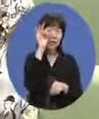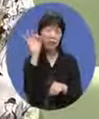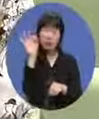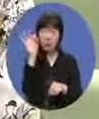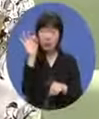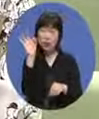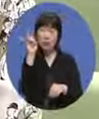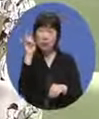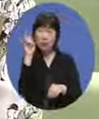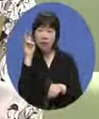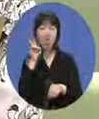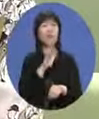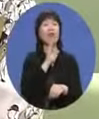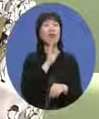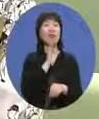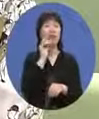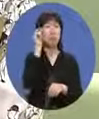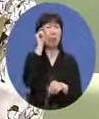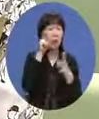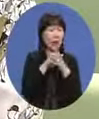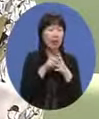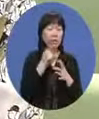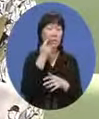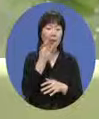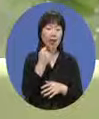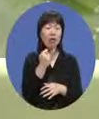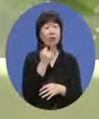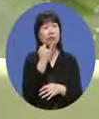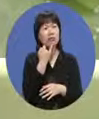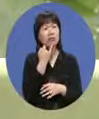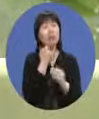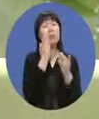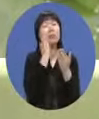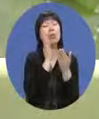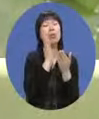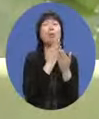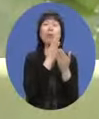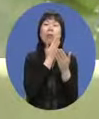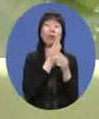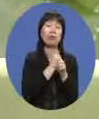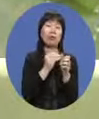이제. 네, 그 눈치를 보고 엄마 괜찮아요 라고 자꾸 얼굴만 지고 이러니까